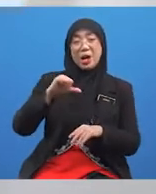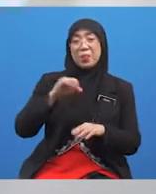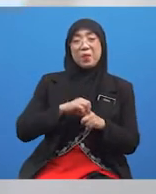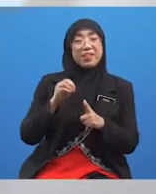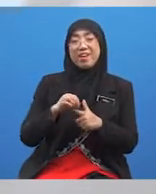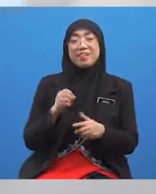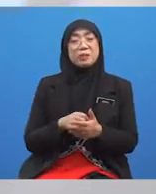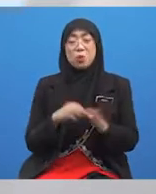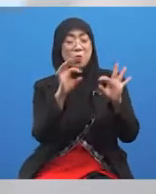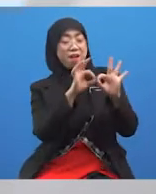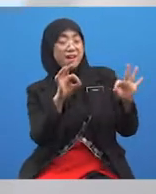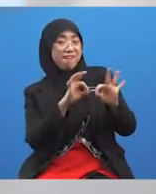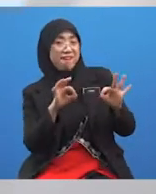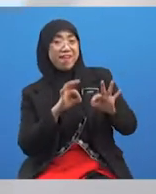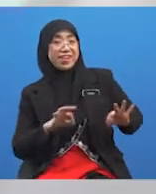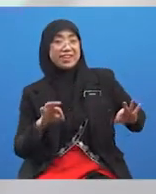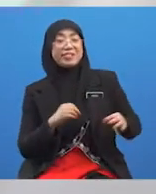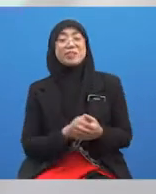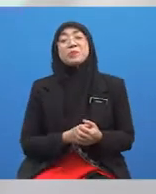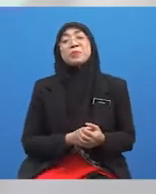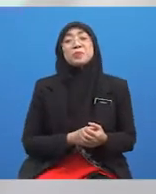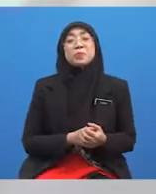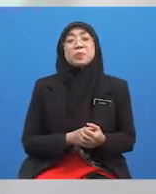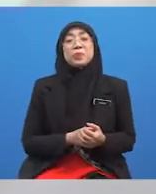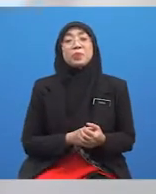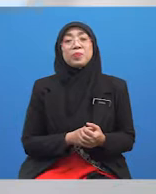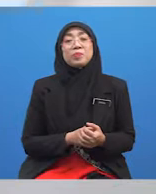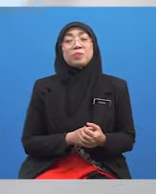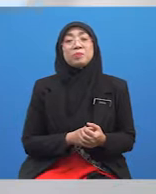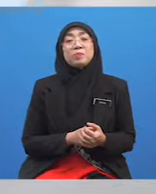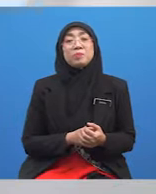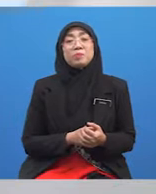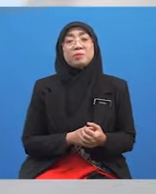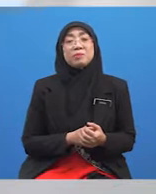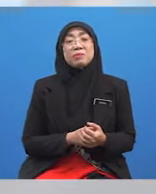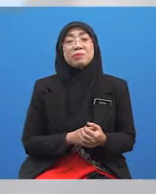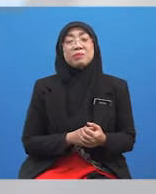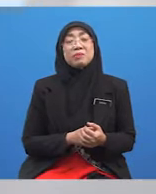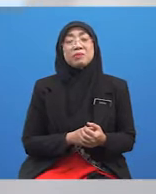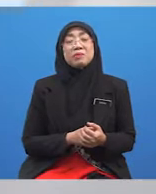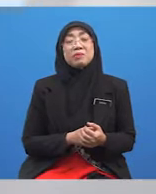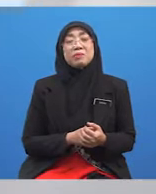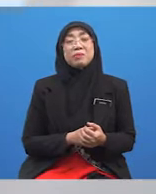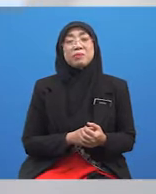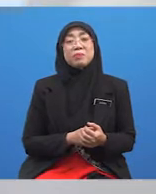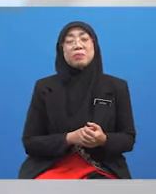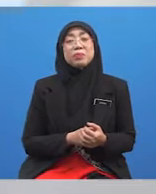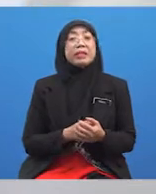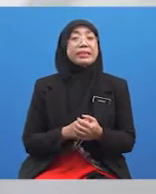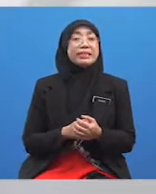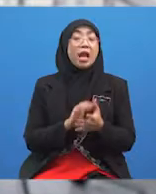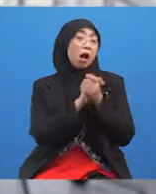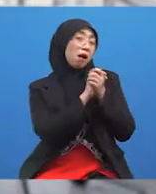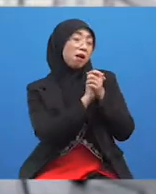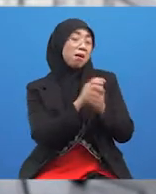pengguna bertindak balas selepas pembelian berdasarkan tahap kepuasan atau ketidakpuasan pembelian. Tahniah